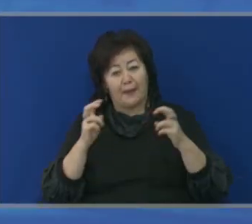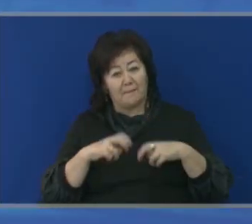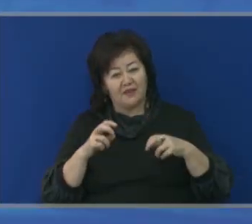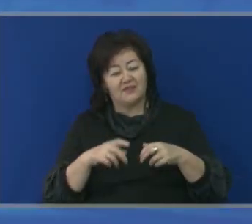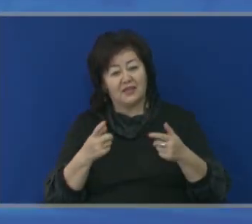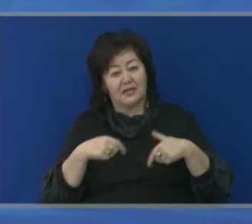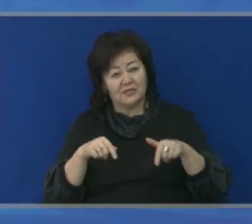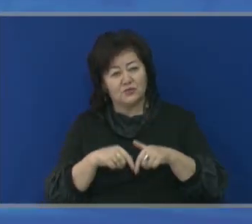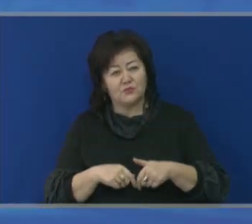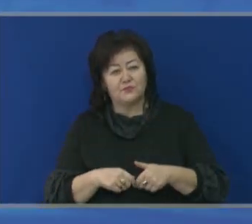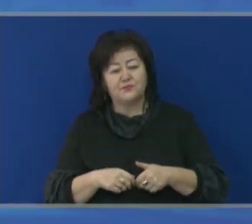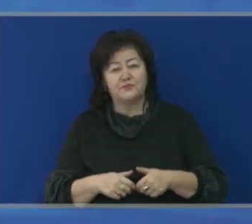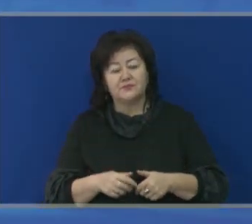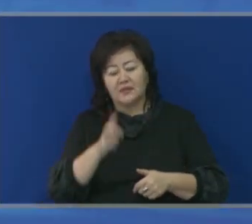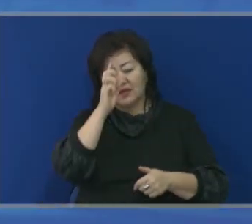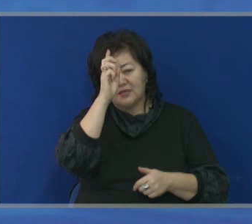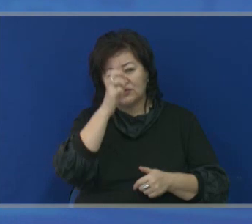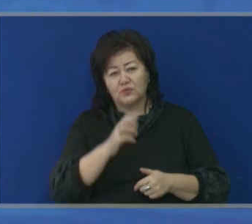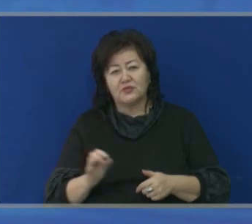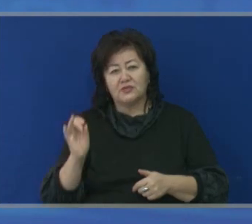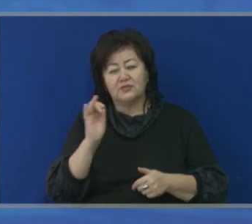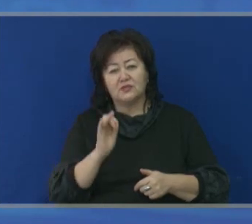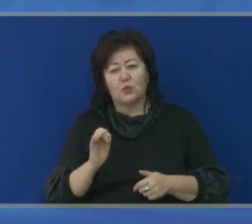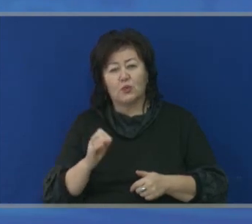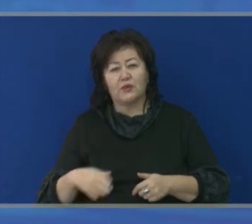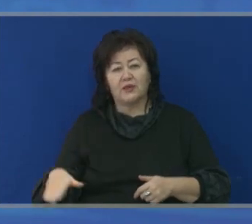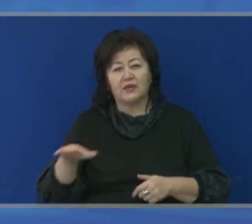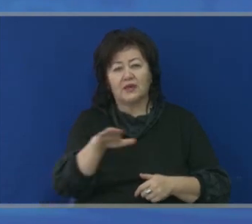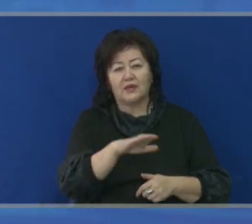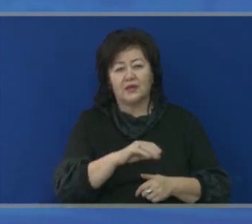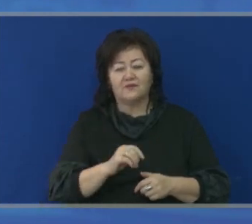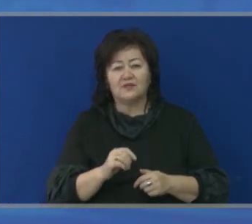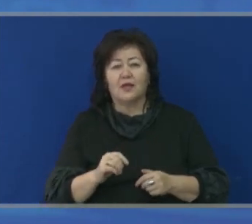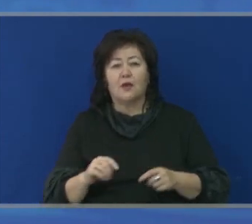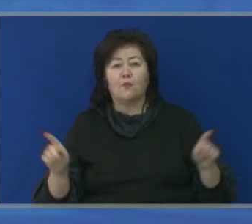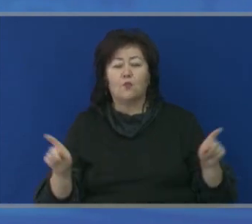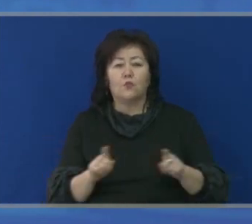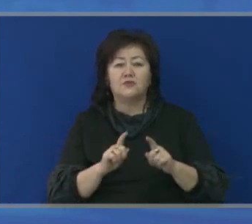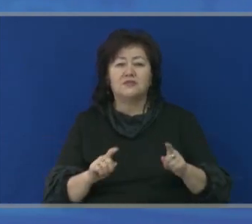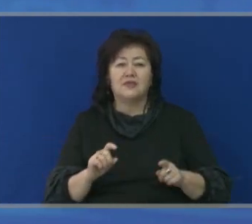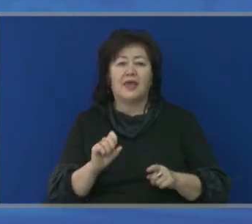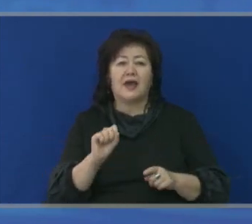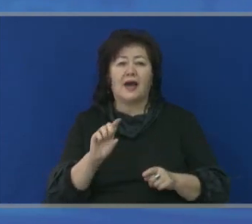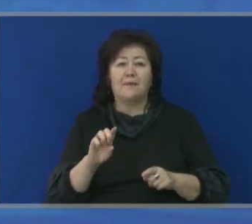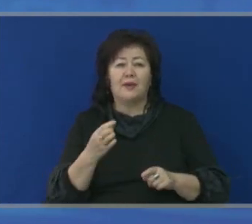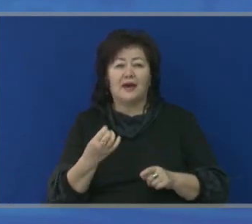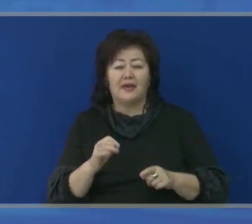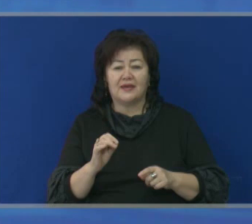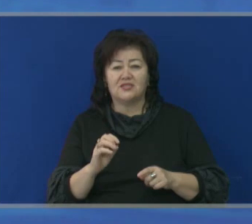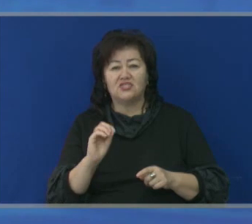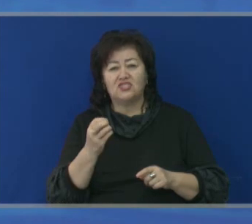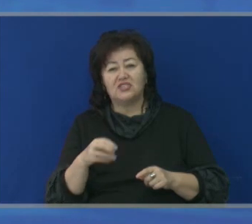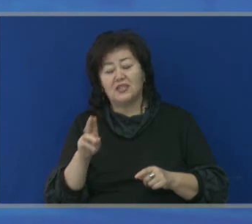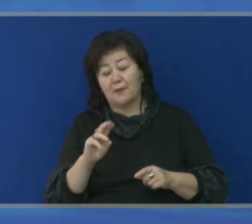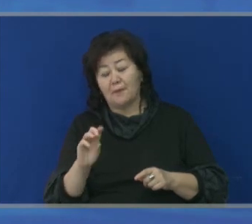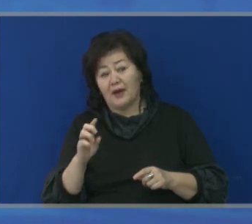В Государственном историко-культурном и литературном мемориальном музее заповедники имени Абая Жидебай-Бурели открылась выставка «Воспоминания об